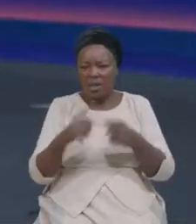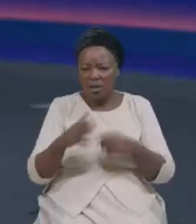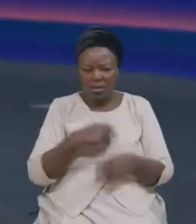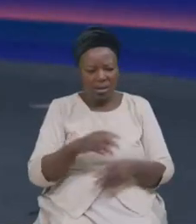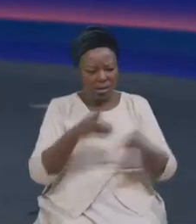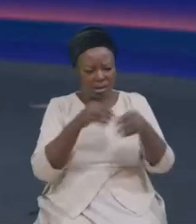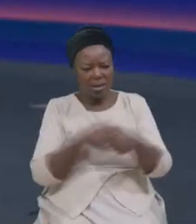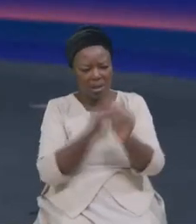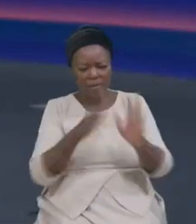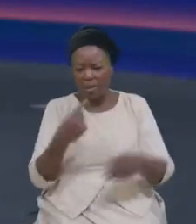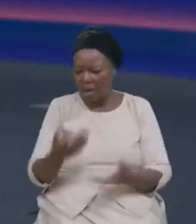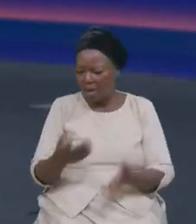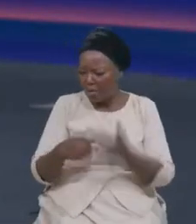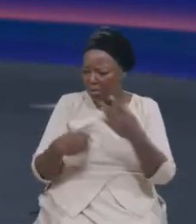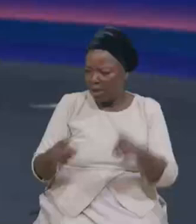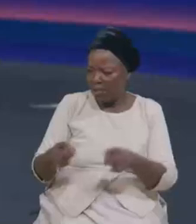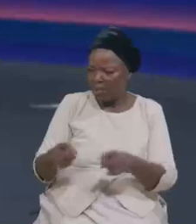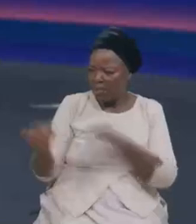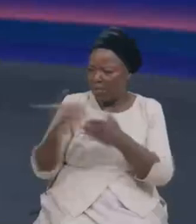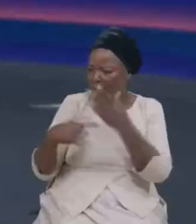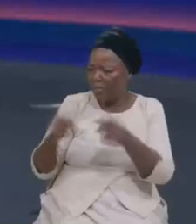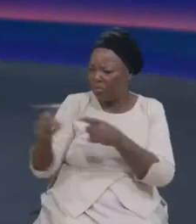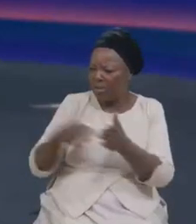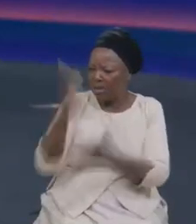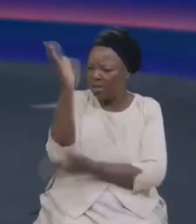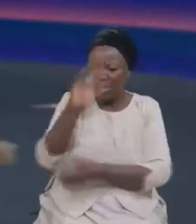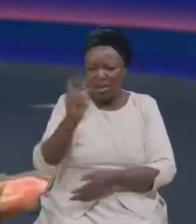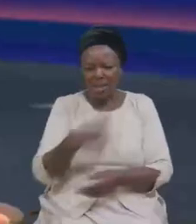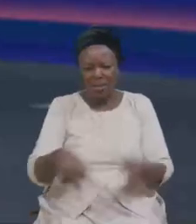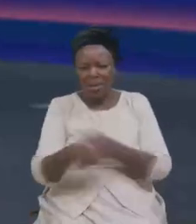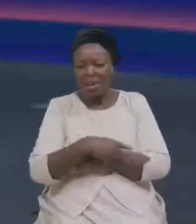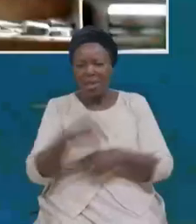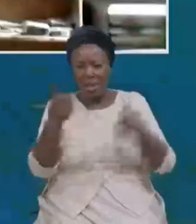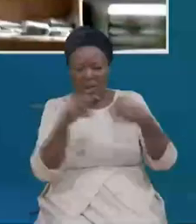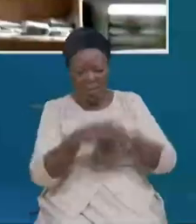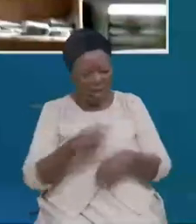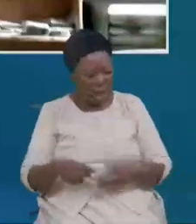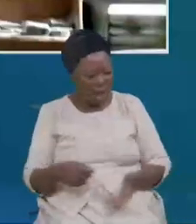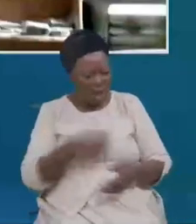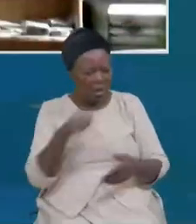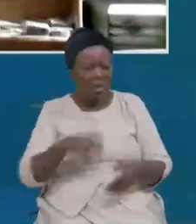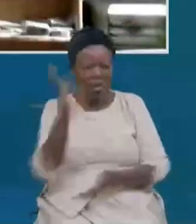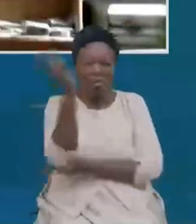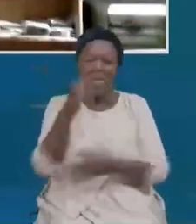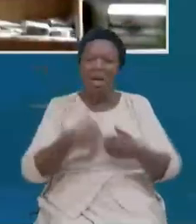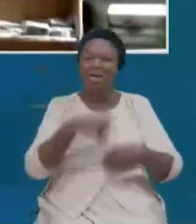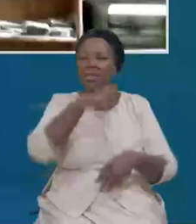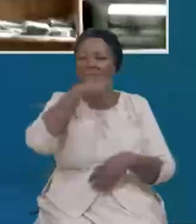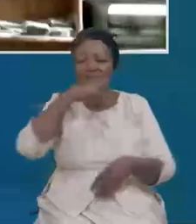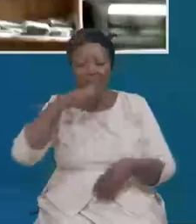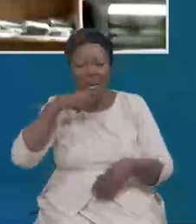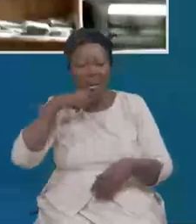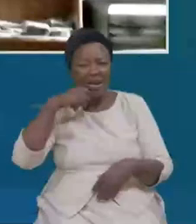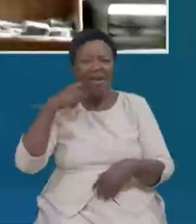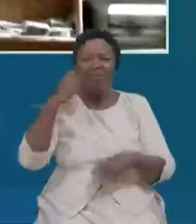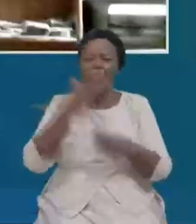Alors, est-ce que quelque chose est passé? Est-ce que quelque chose est arrivé? Le deuxième jour, ils sont venus, ils ont vu l'arbre de la racine totalement